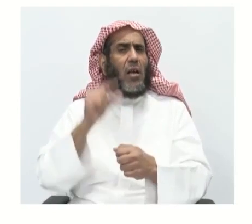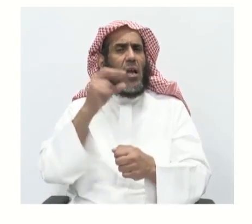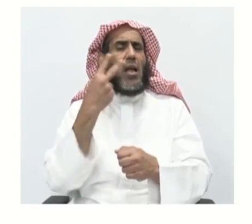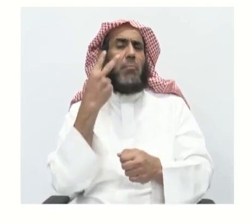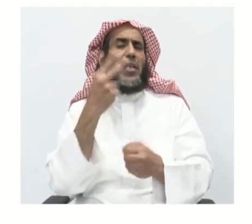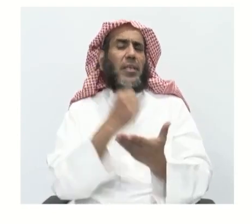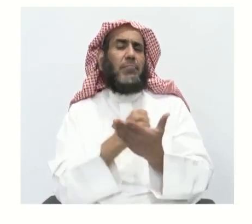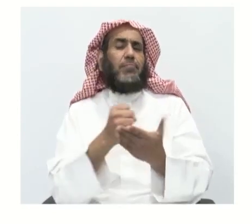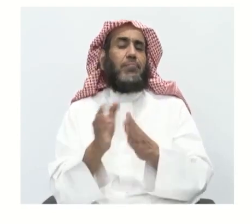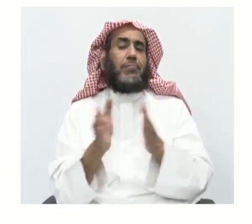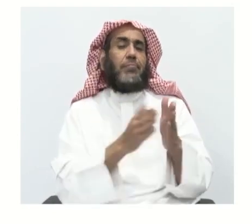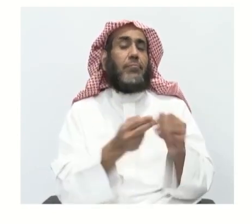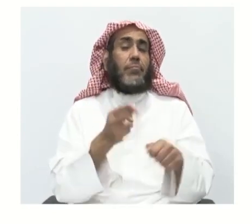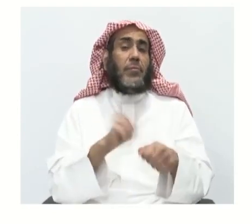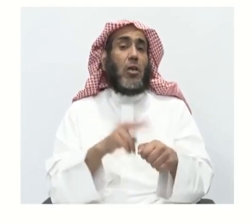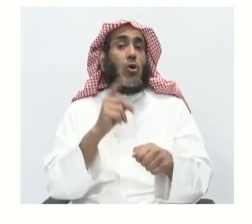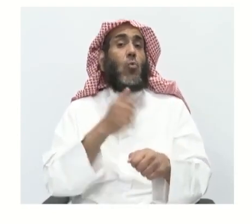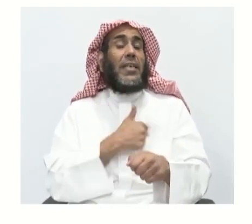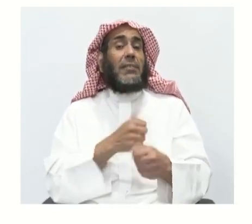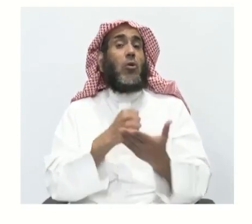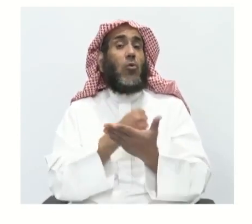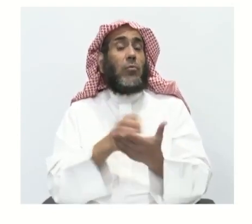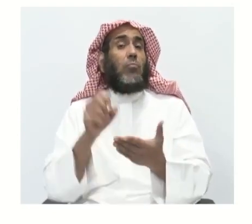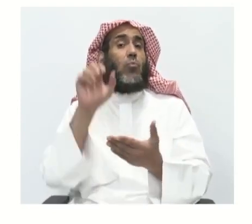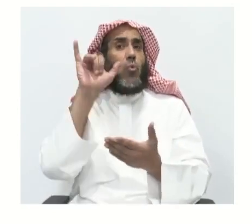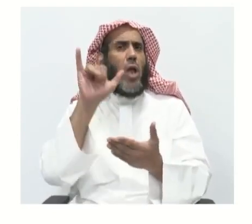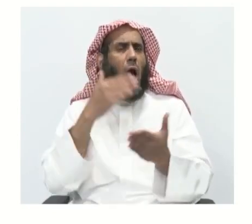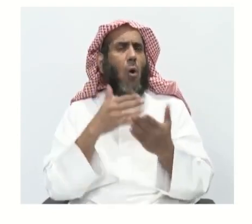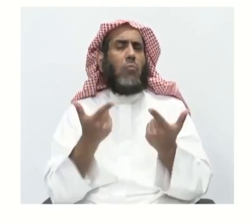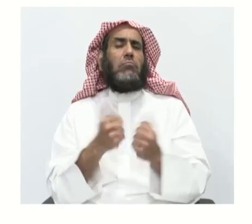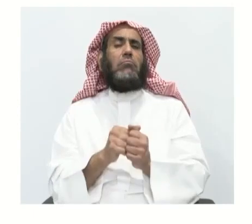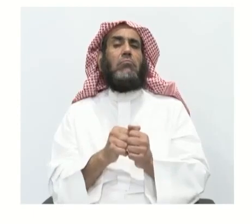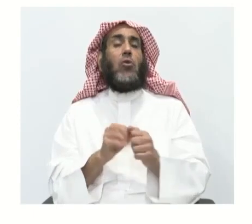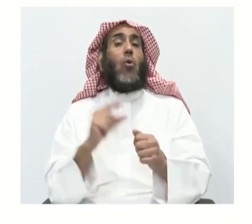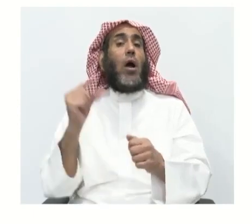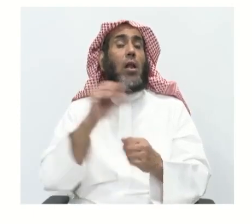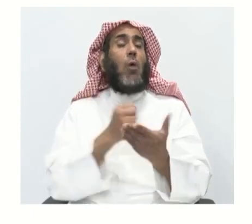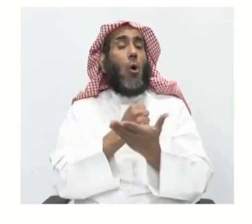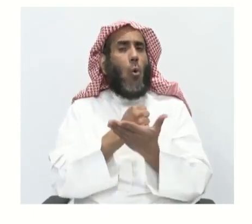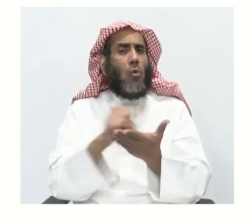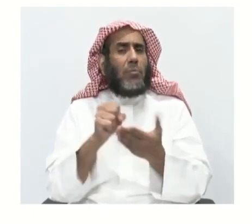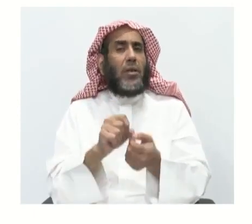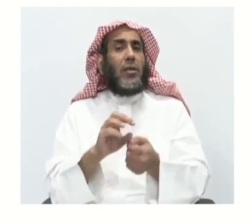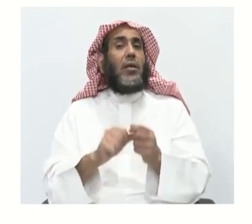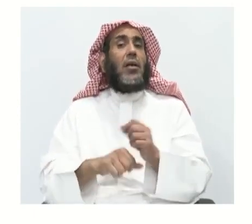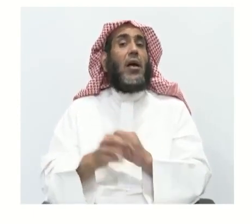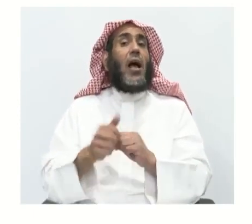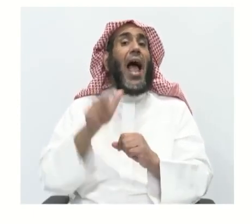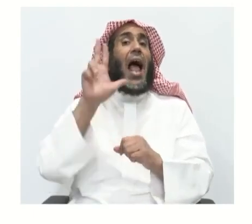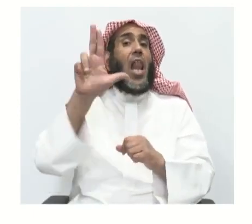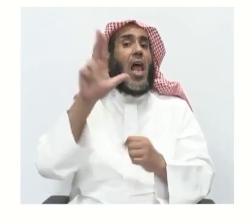الالف وايضا اسما حذفت منه ياؤه وكلمه حذفت منها همزه ال